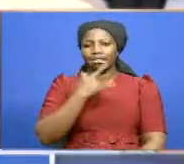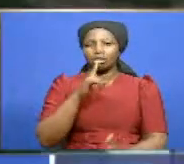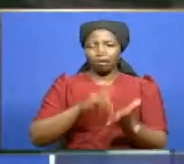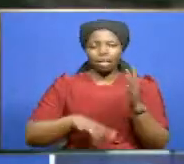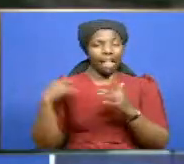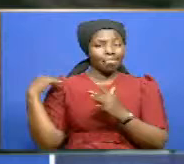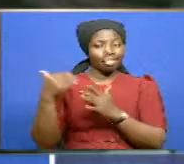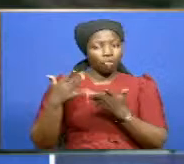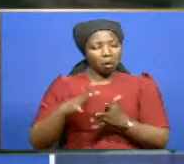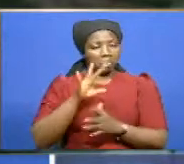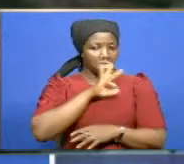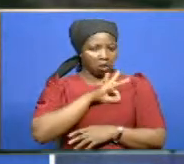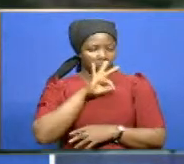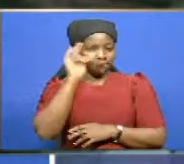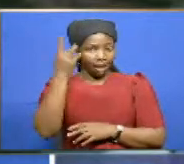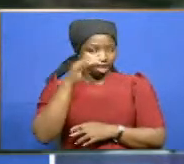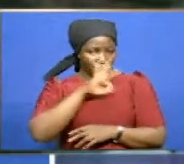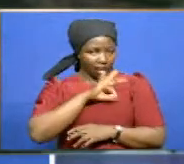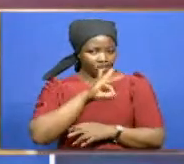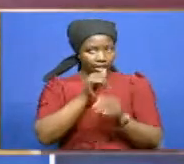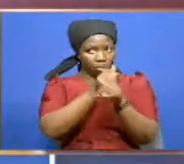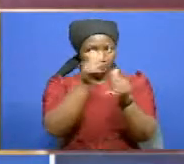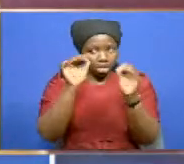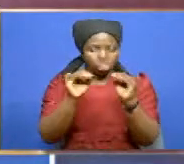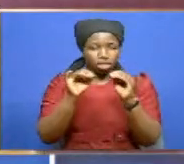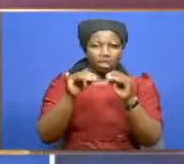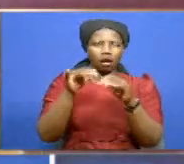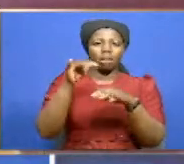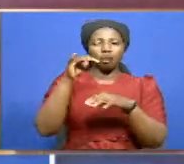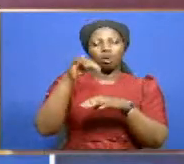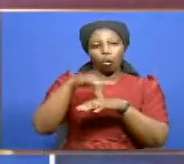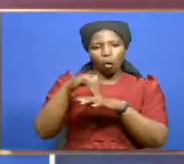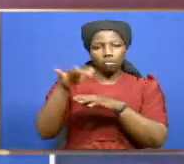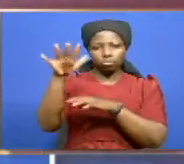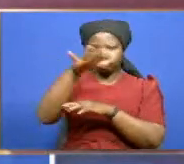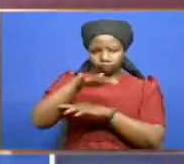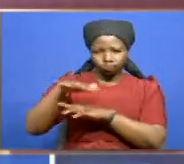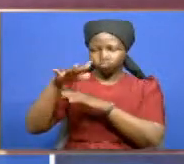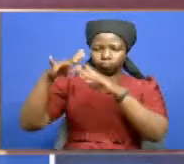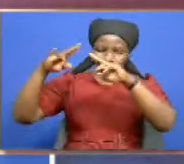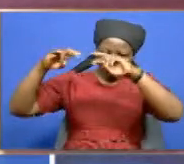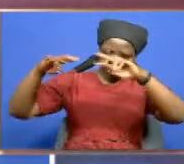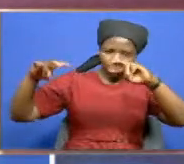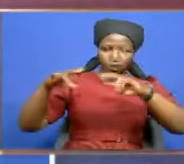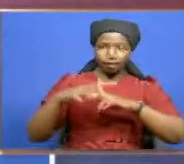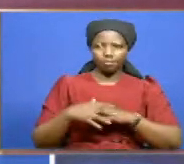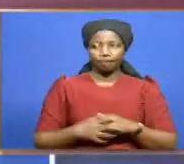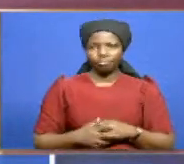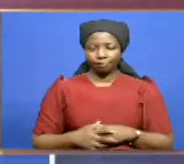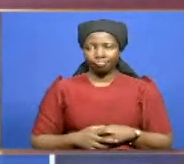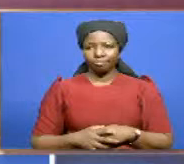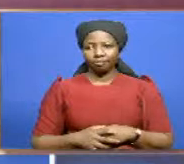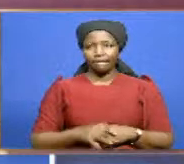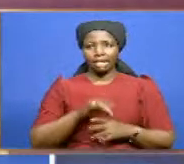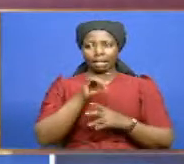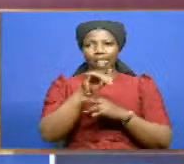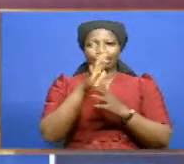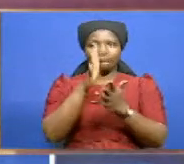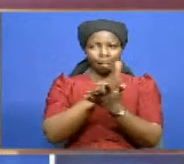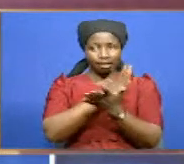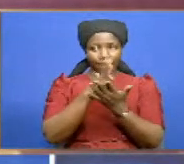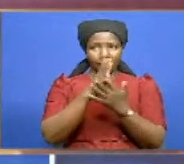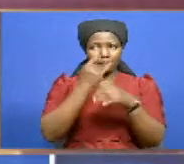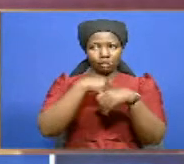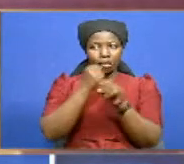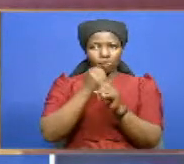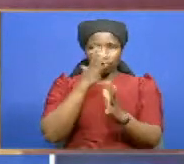kunufaika kikamilifu na utafiti wa angani. What do we need to do as stakeholders in this sector to make